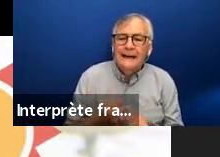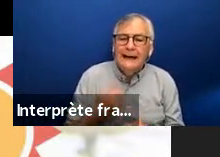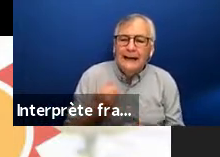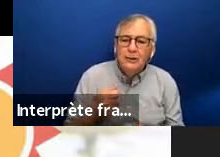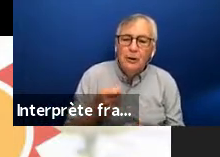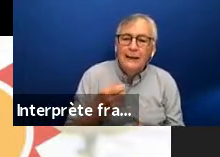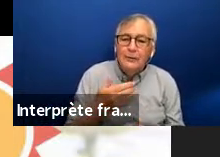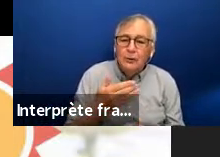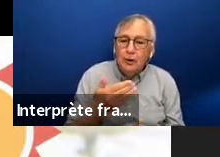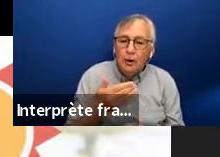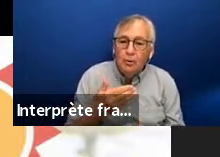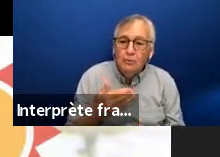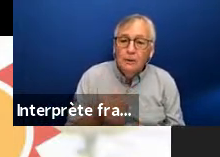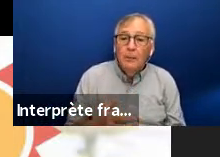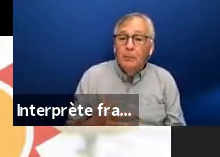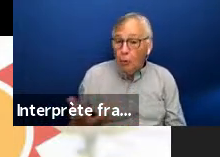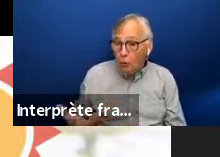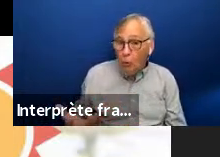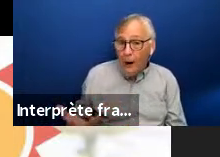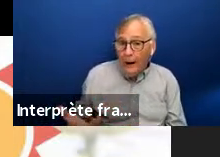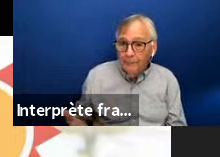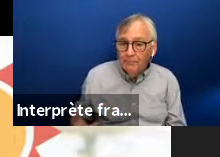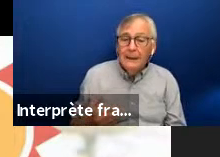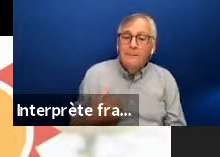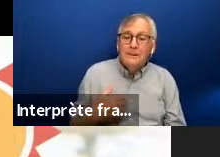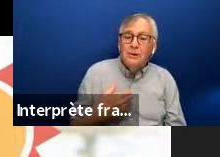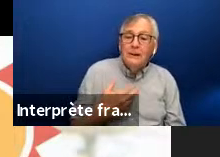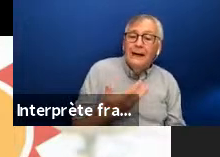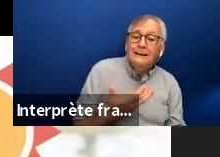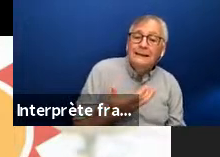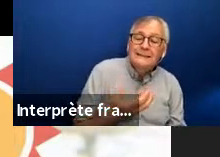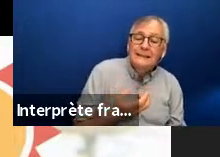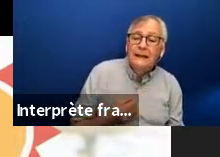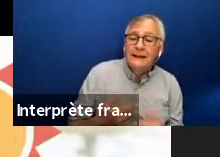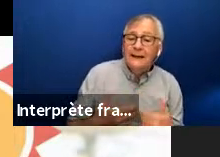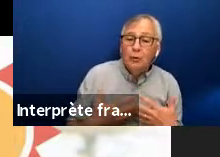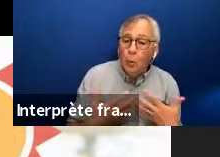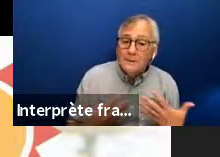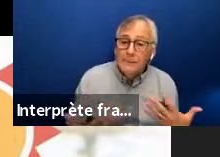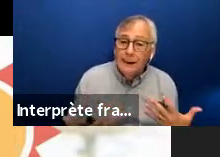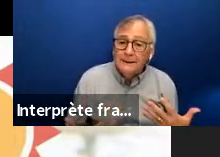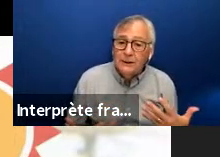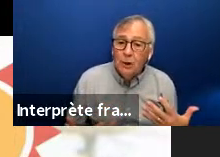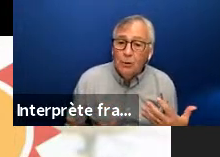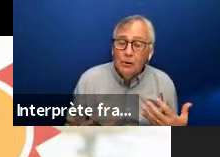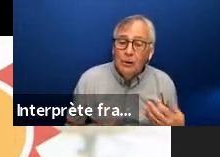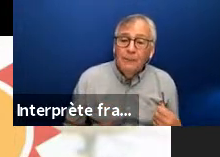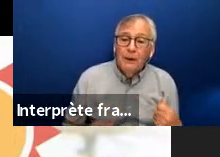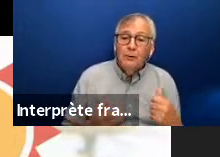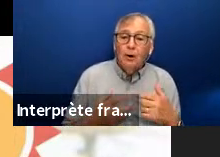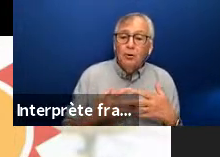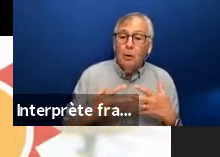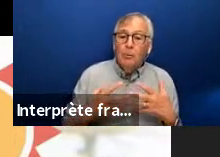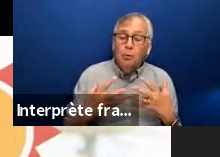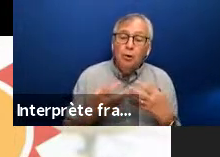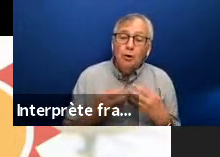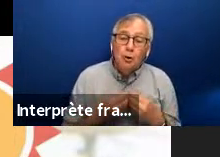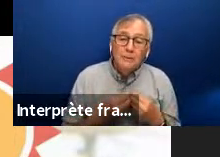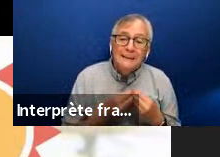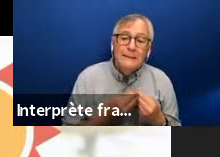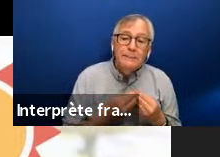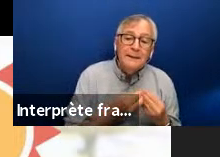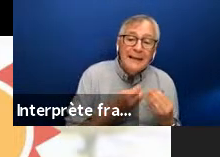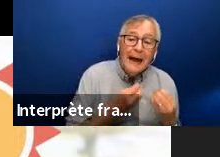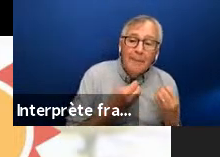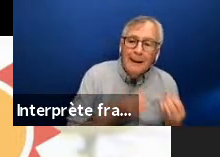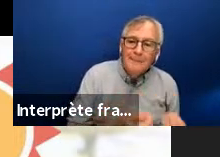certain décalage de quelques secondes. Pourquoi? Parce que la langue des signes est en 3 dimensions. Donc, il y a beaucoup de